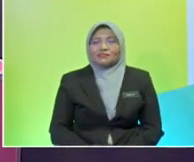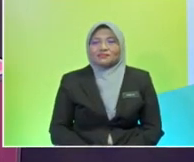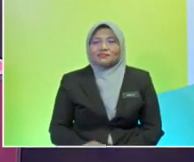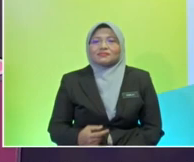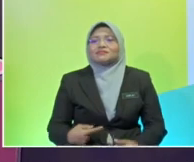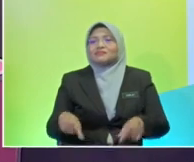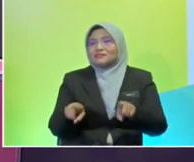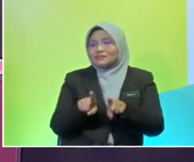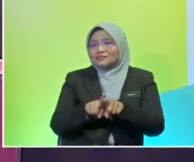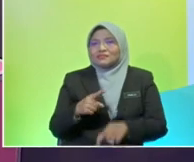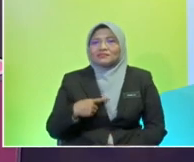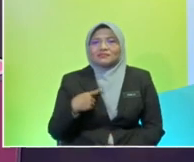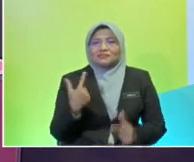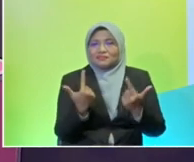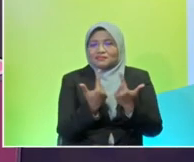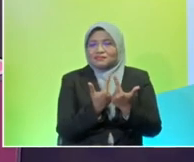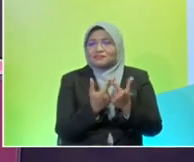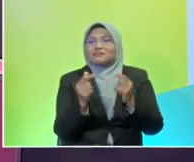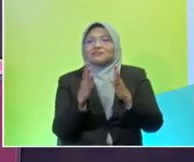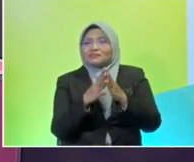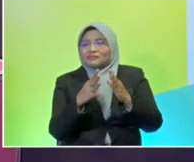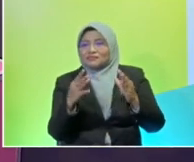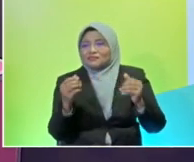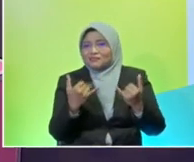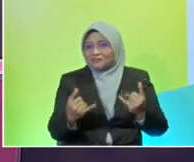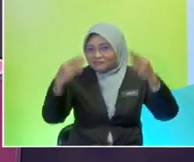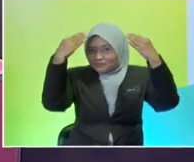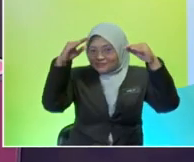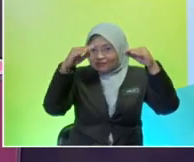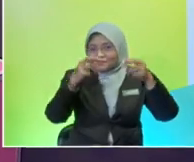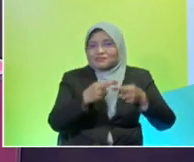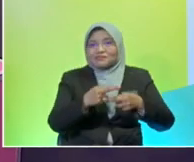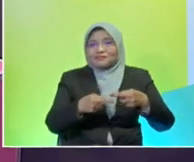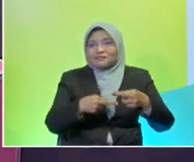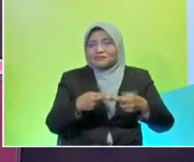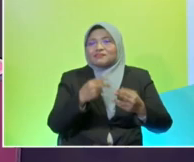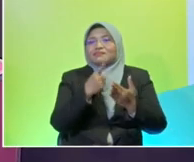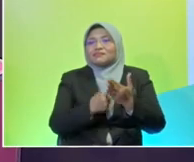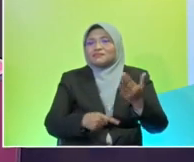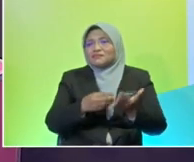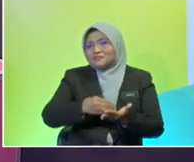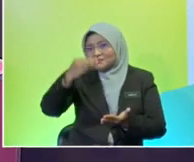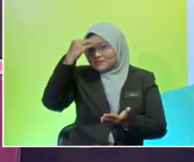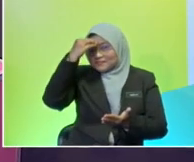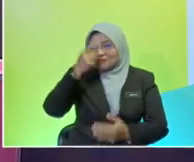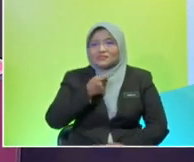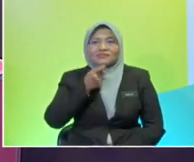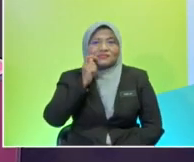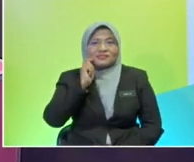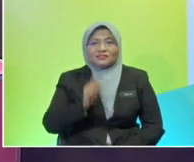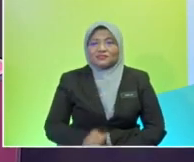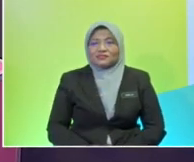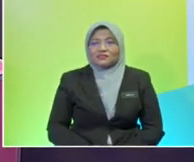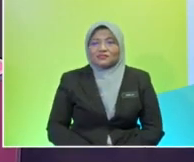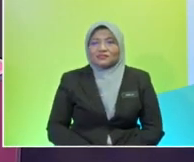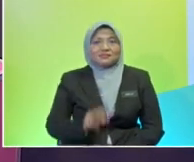penghujung jadi senang minta untuk kongsikan kesimpulan terhadap apa yang telah sanggup-samu kita belajar sertakan Ini Mbak Anisa dan